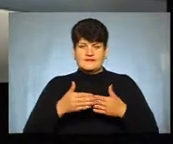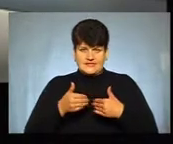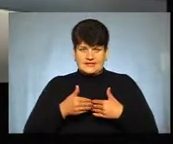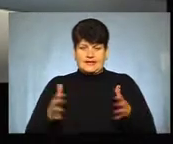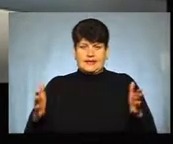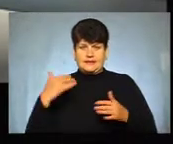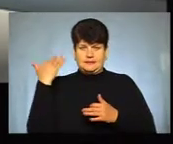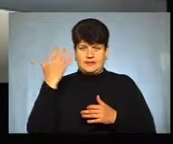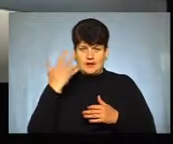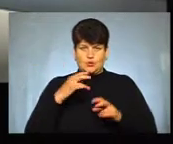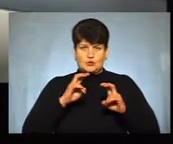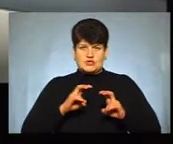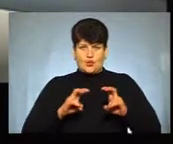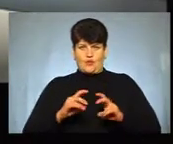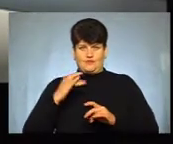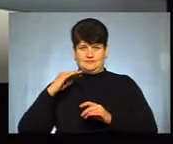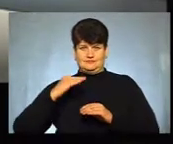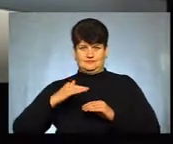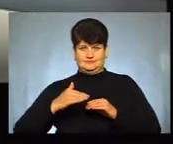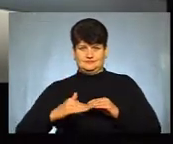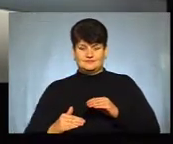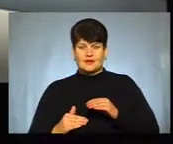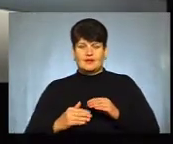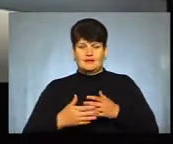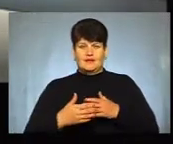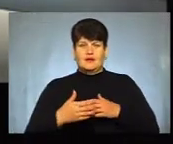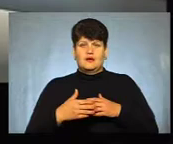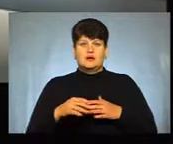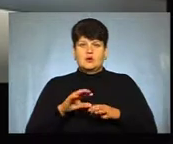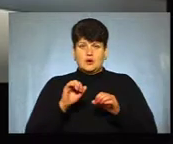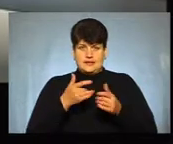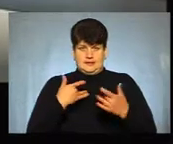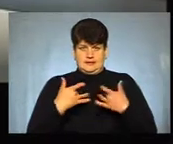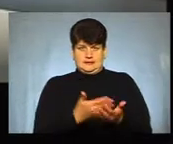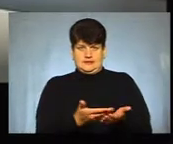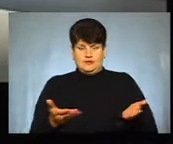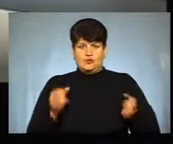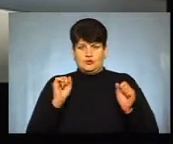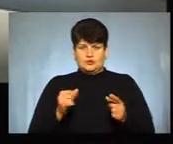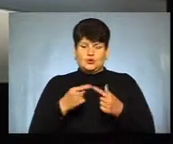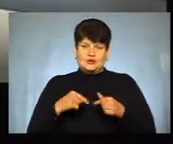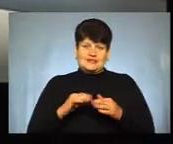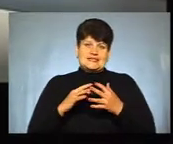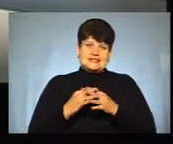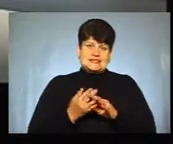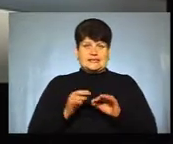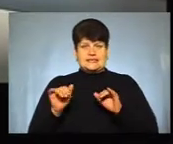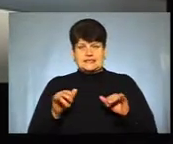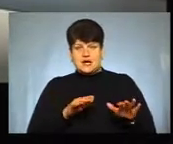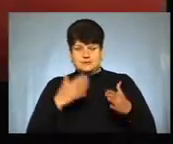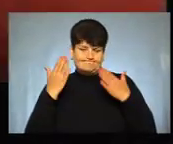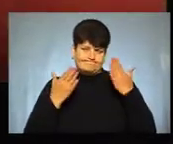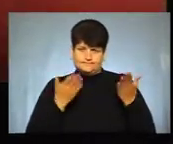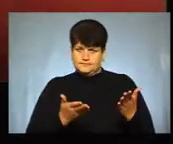і посадкові такі місця для того, щоб можна було організовувати загально їхні сільські якісь заходи, розваги і так